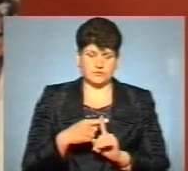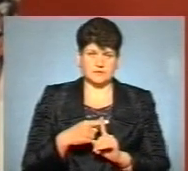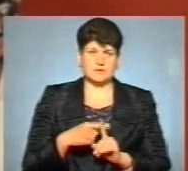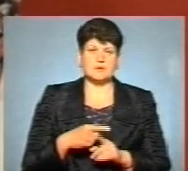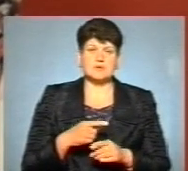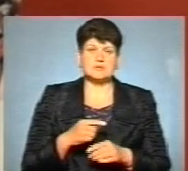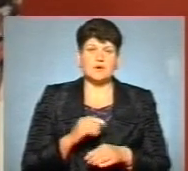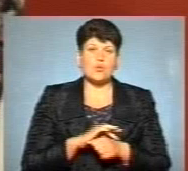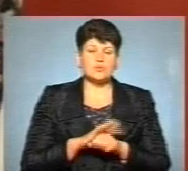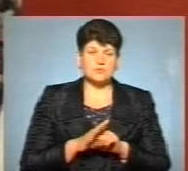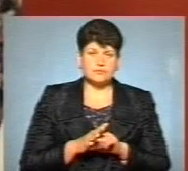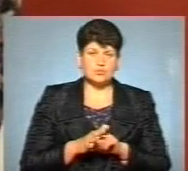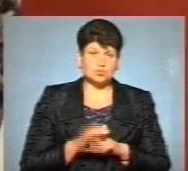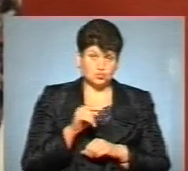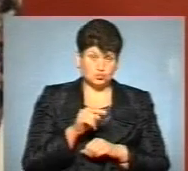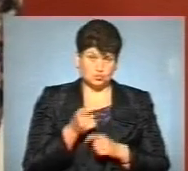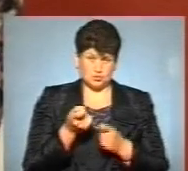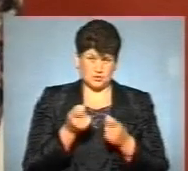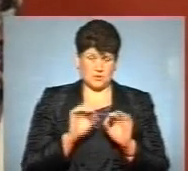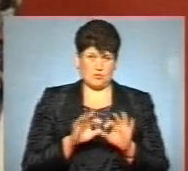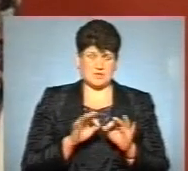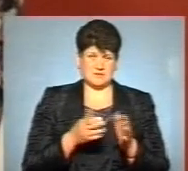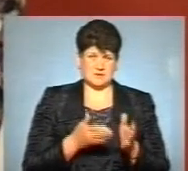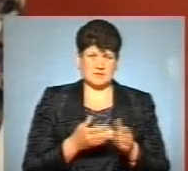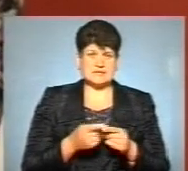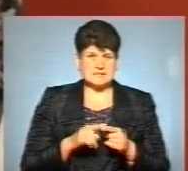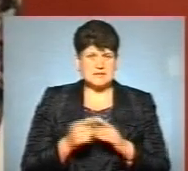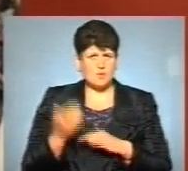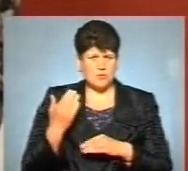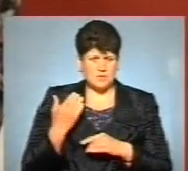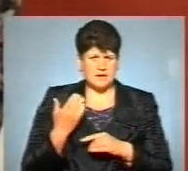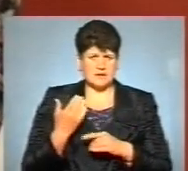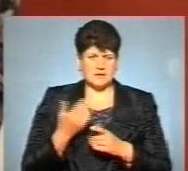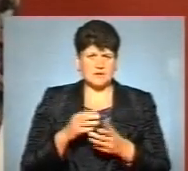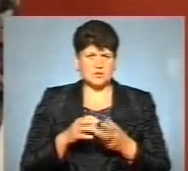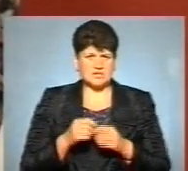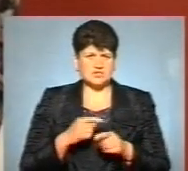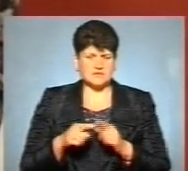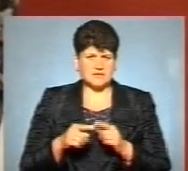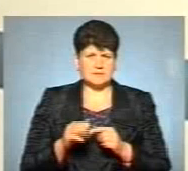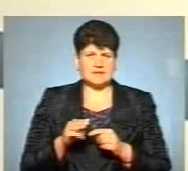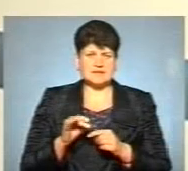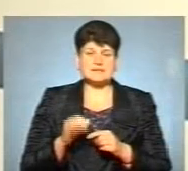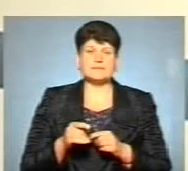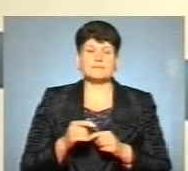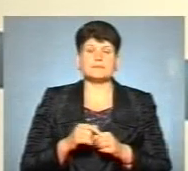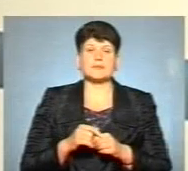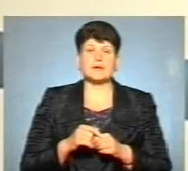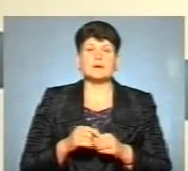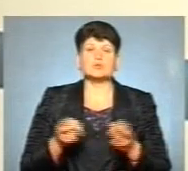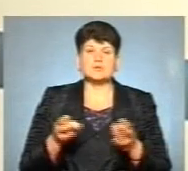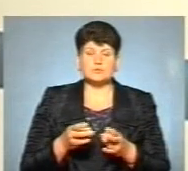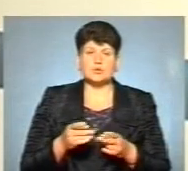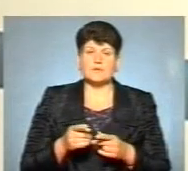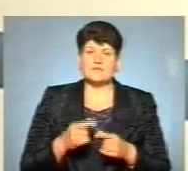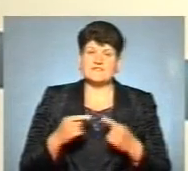ковід. Тут трошки поясніть, це попередні результати швидкими тестами, чи вони підтверджені? Саме так, все правильно. Потрібно